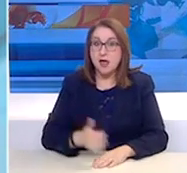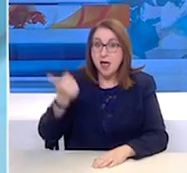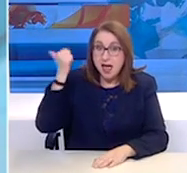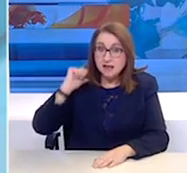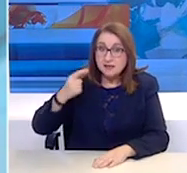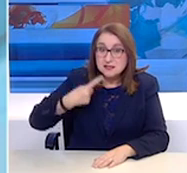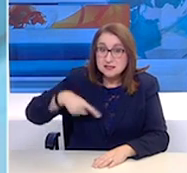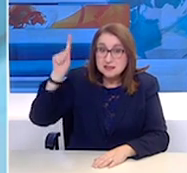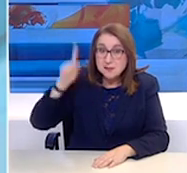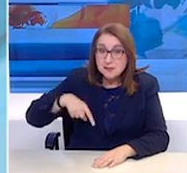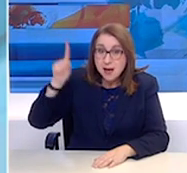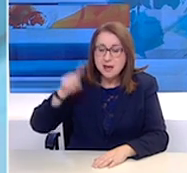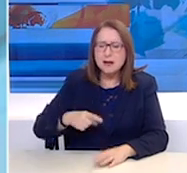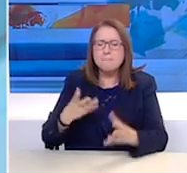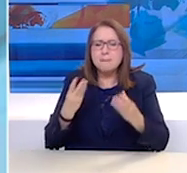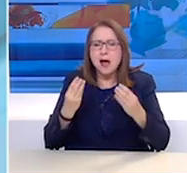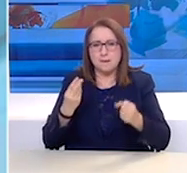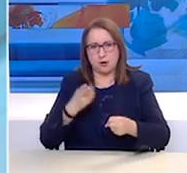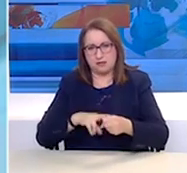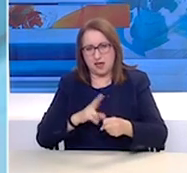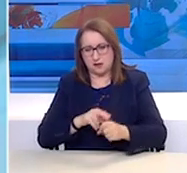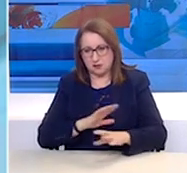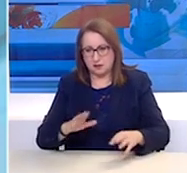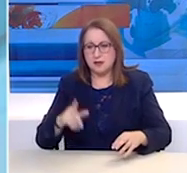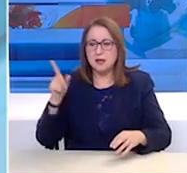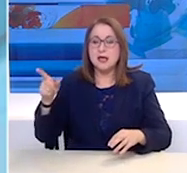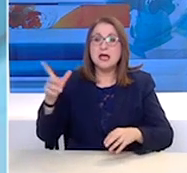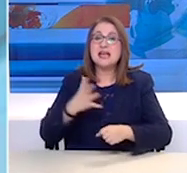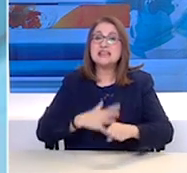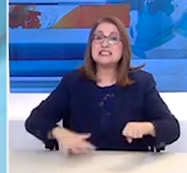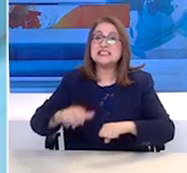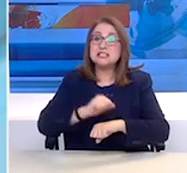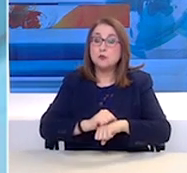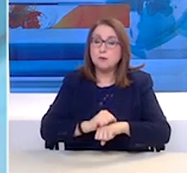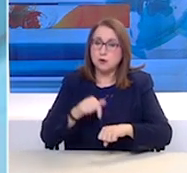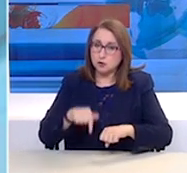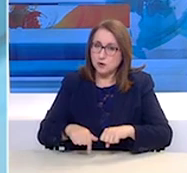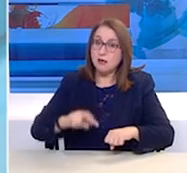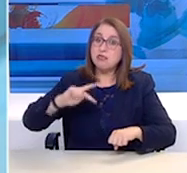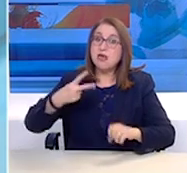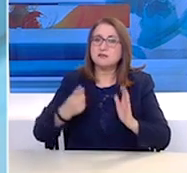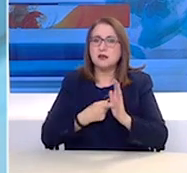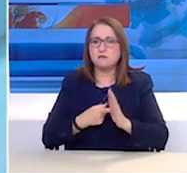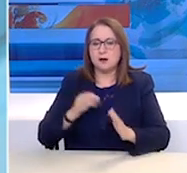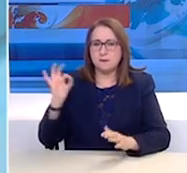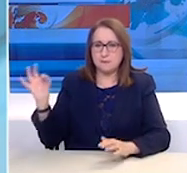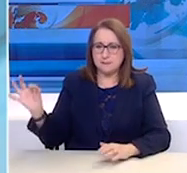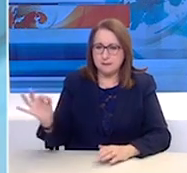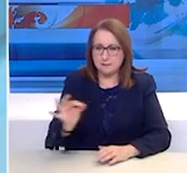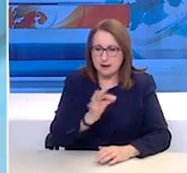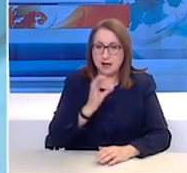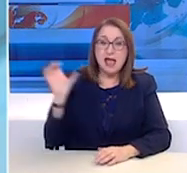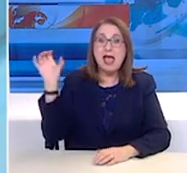στη Ρωσία έχει αυξηθεί και η Σιγκαπούρη αντιμετωπίζει δεύτερο κύμα του ιού. Στην Ευρώπη έχουμε ξεπεράσει το 1 εκατομμύριο